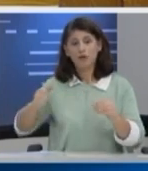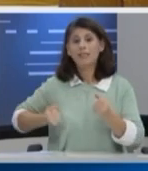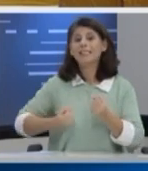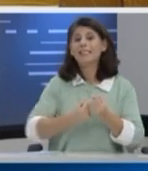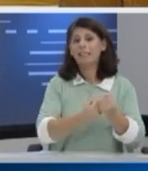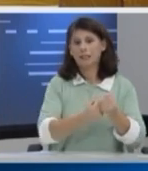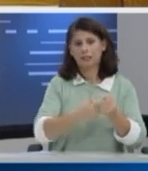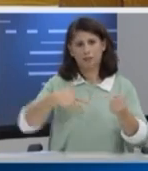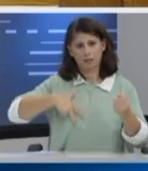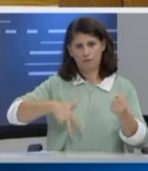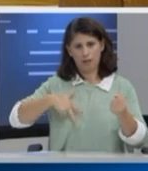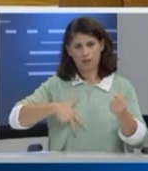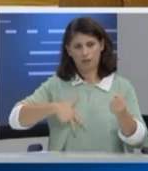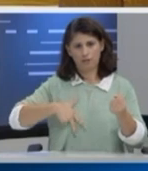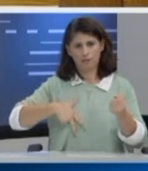από την κυβέρνηση.